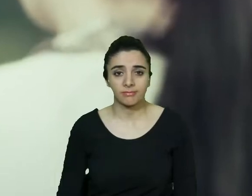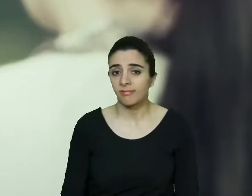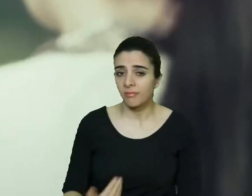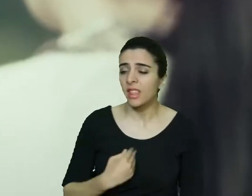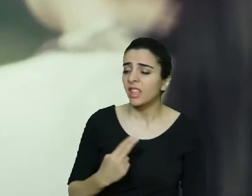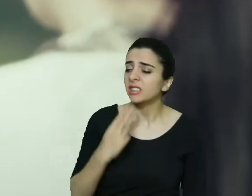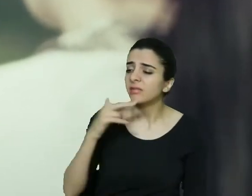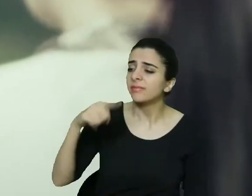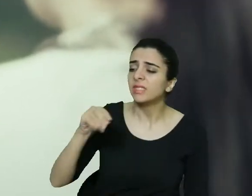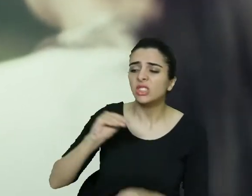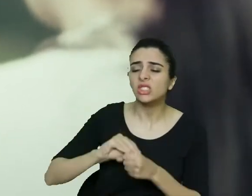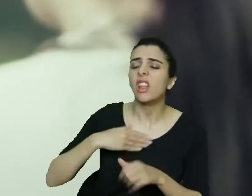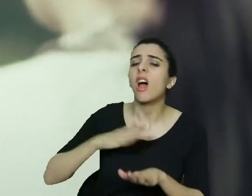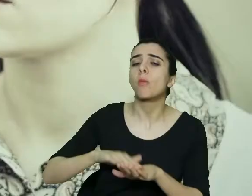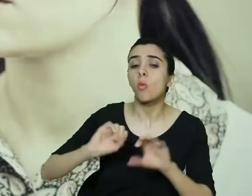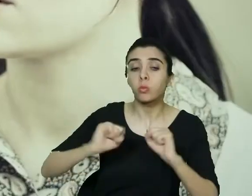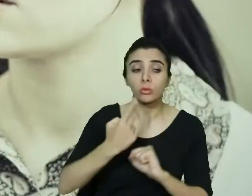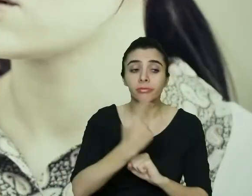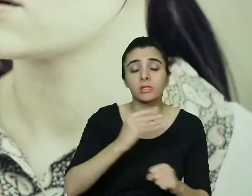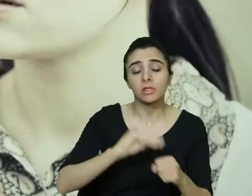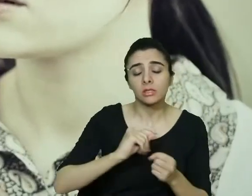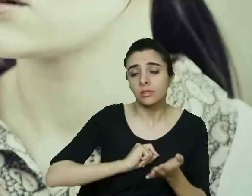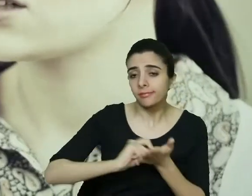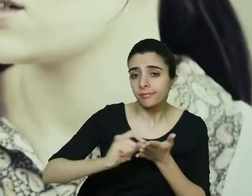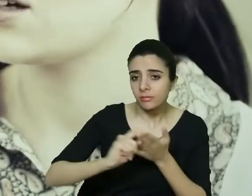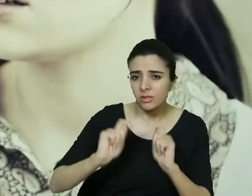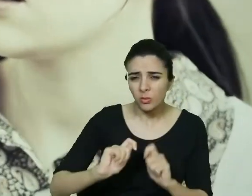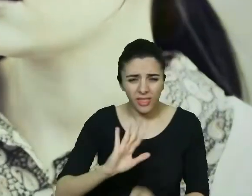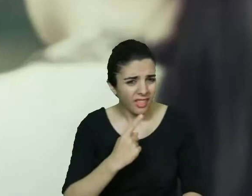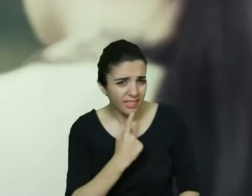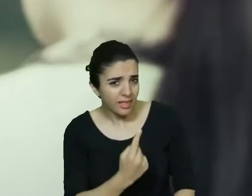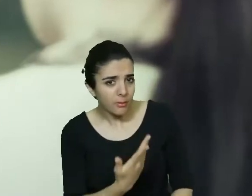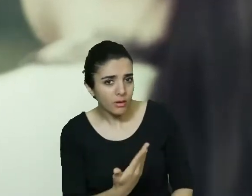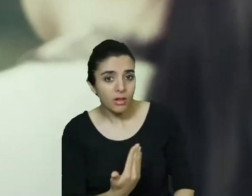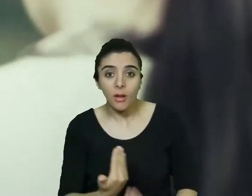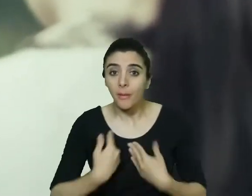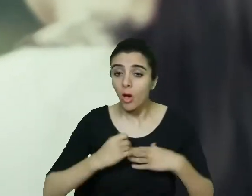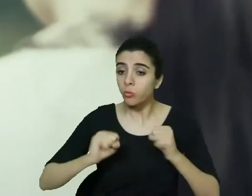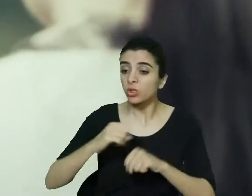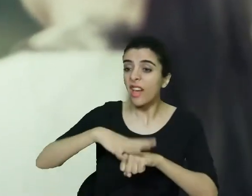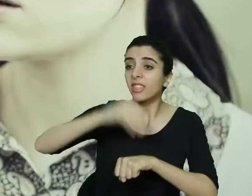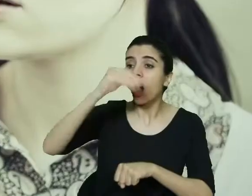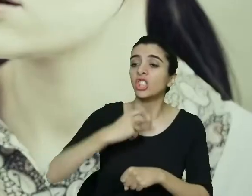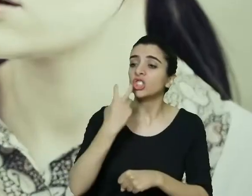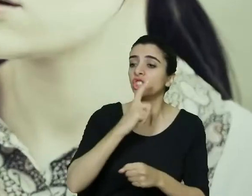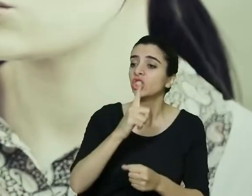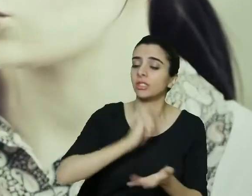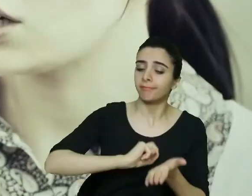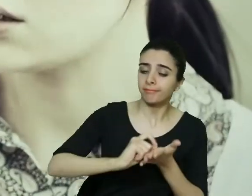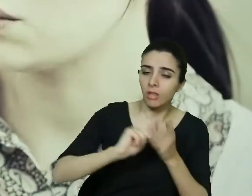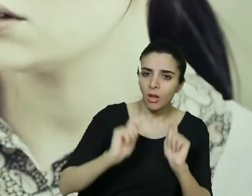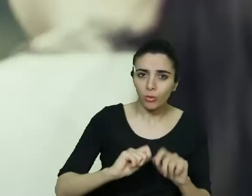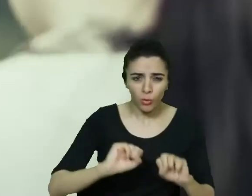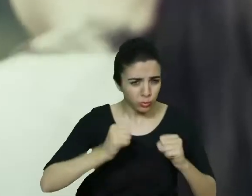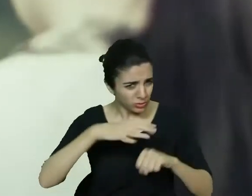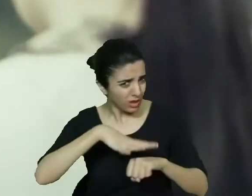Ben kızlara değil, buzlara yazıyorum. Nasıl yani? Ben buzdağının şiirini yazıyorum.